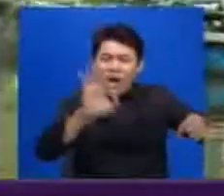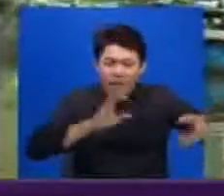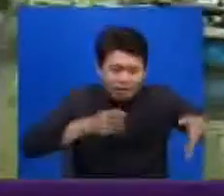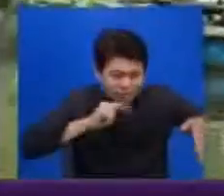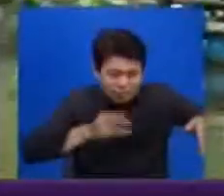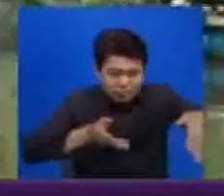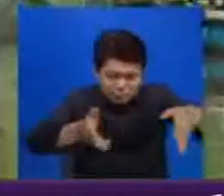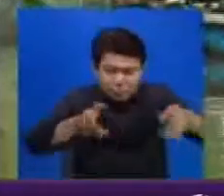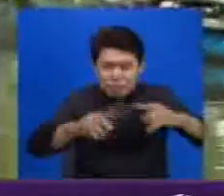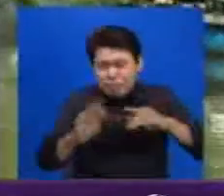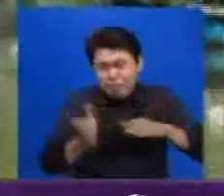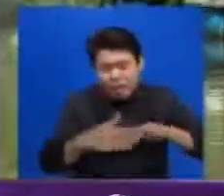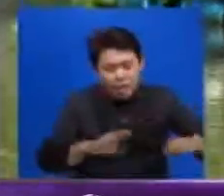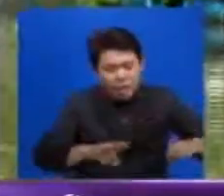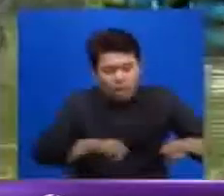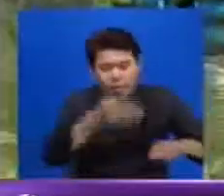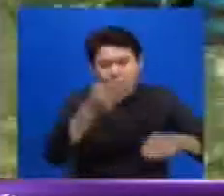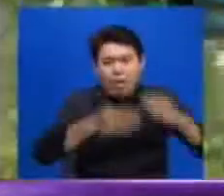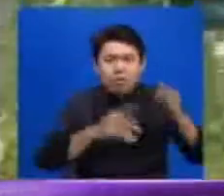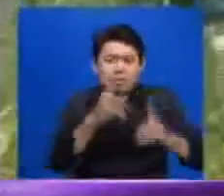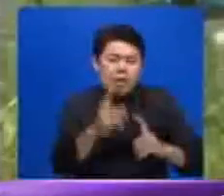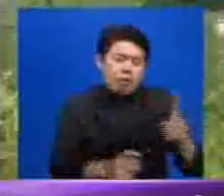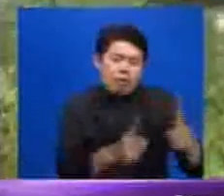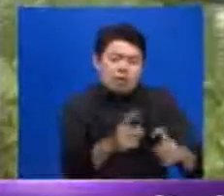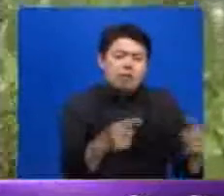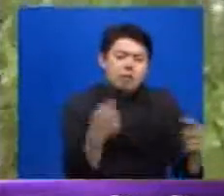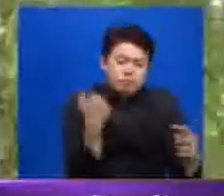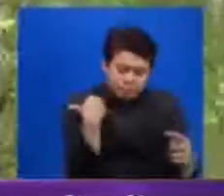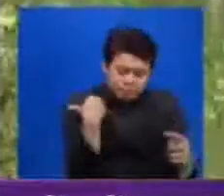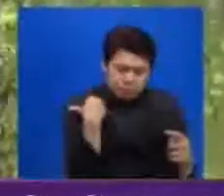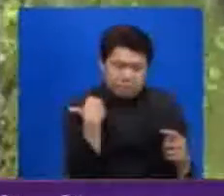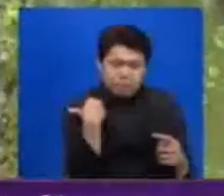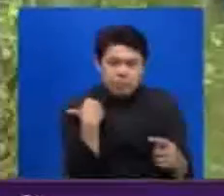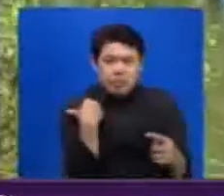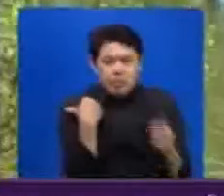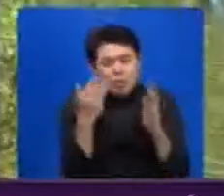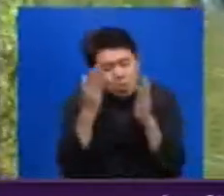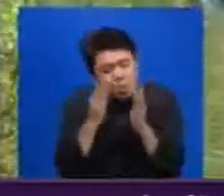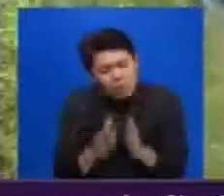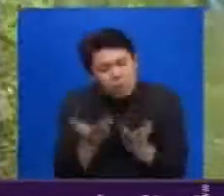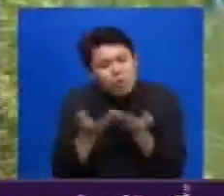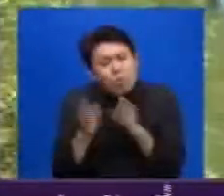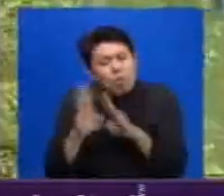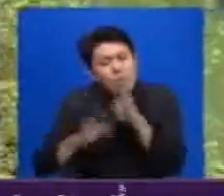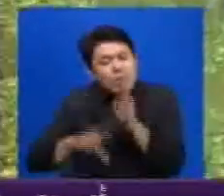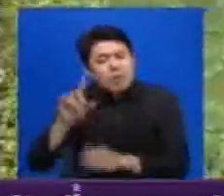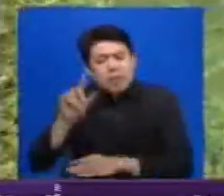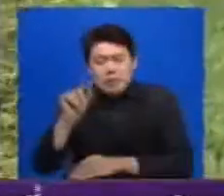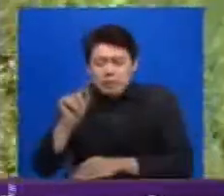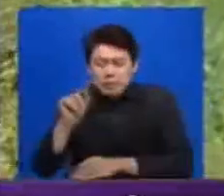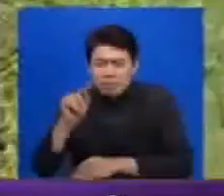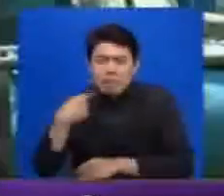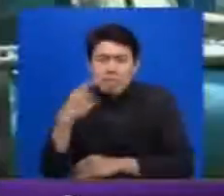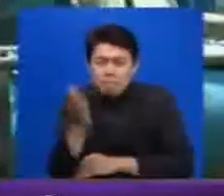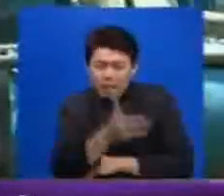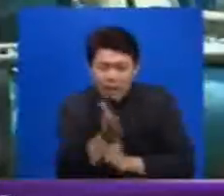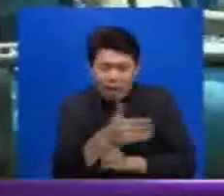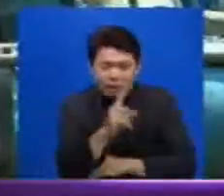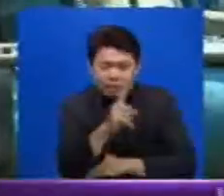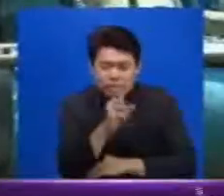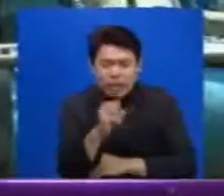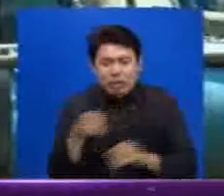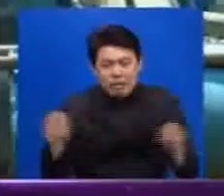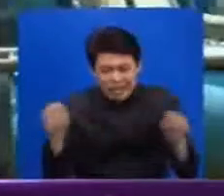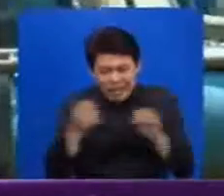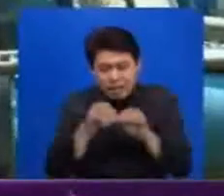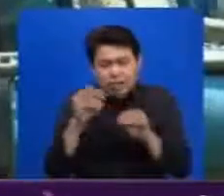อูนพื้นที่บ้านนาคอยตำบลนางัวอำเภอนาหว้ากว่า 20รายทำให้ปลาคนหนึ่งแสนตัวที่เตรียมจับขายในอีก